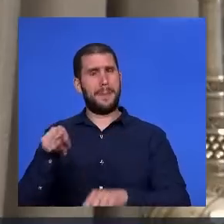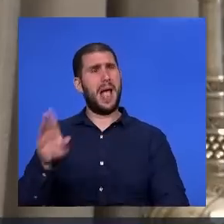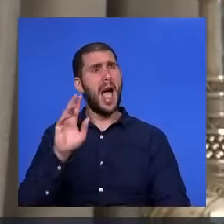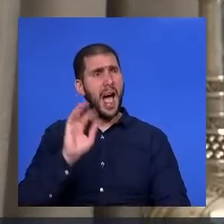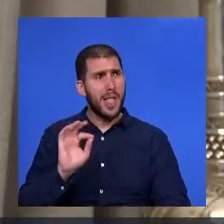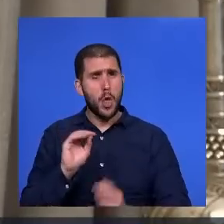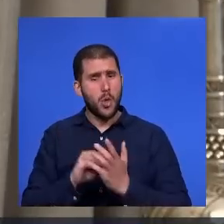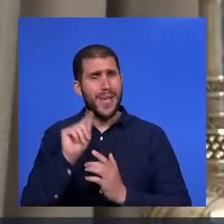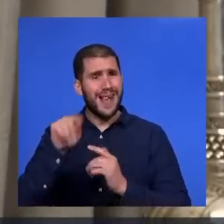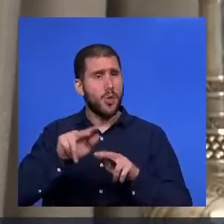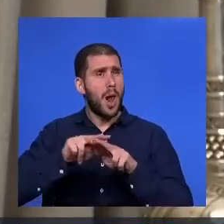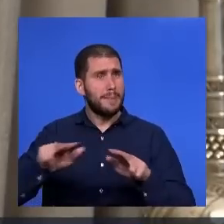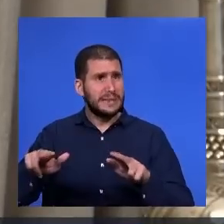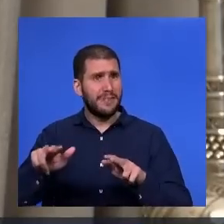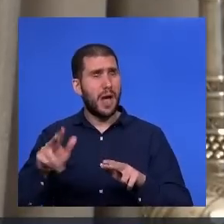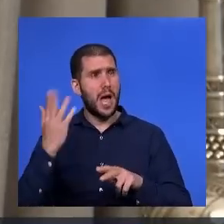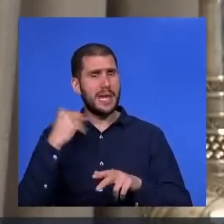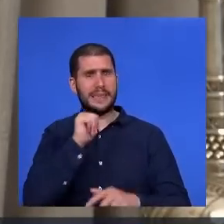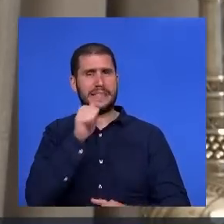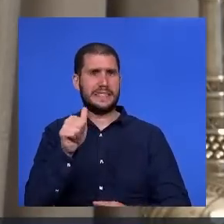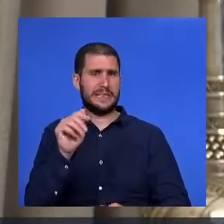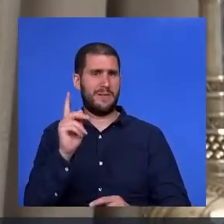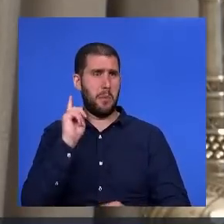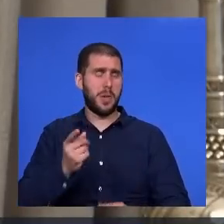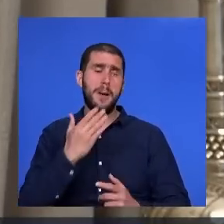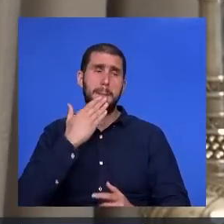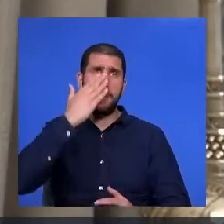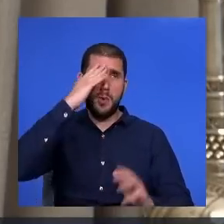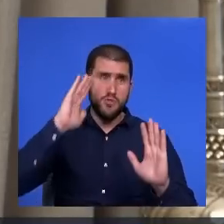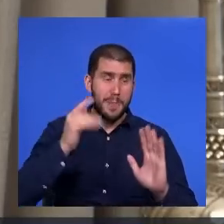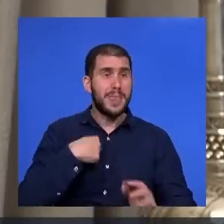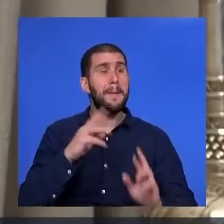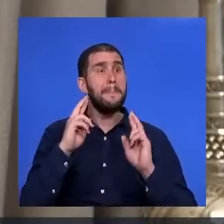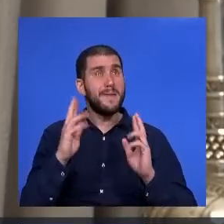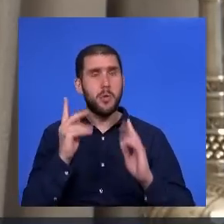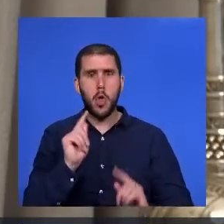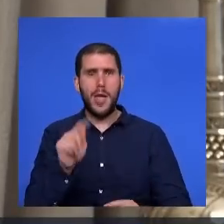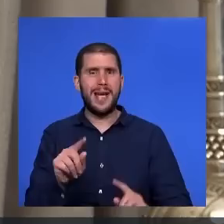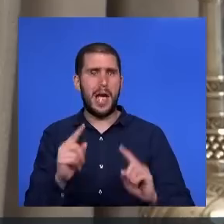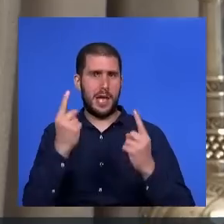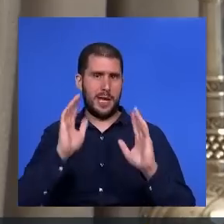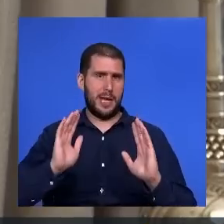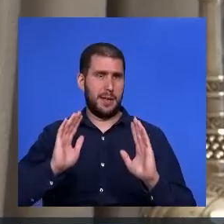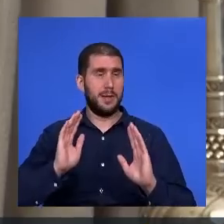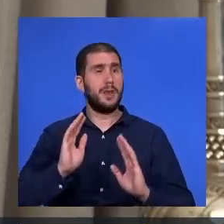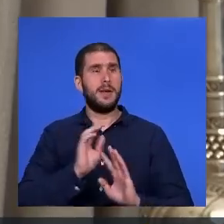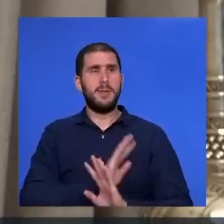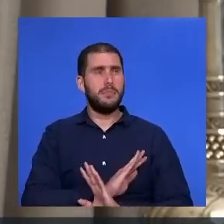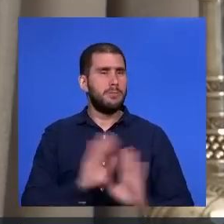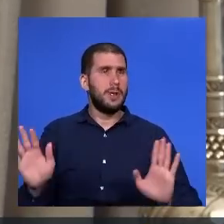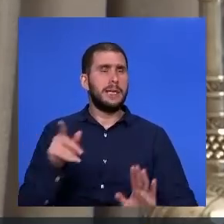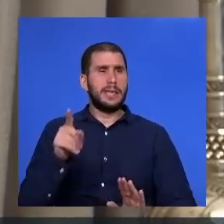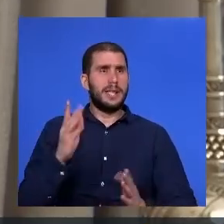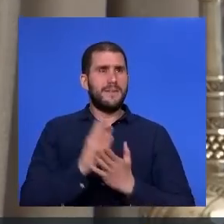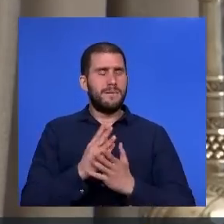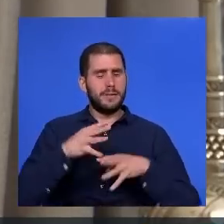לא הגענו לרגע שהיה פה סירוב פקודה, ברוך השם. ואני מקווה מאוד שלא נגיע לרגע הזה בשום פנים ואופן,